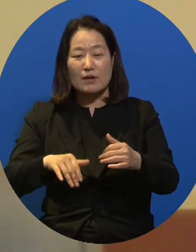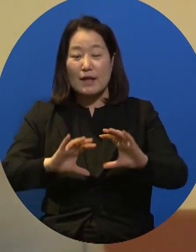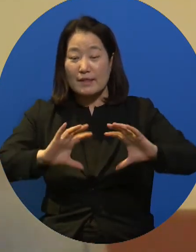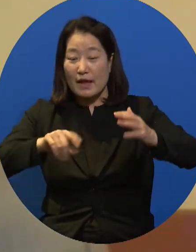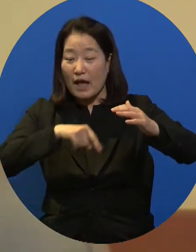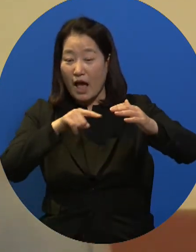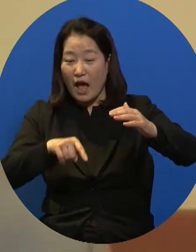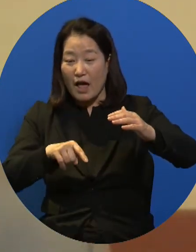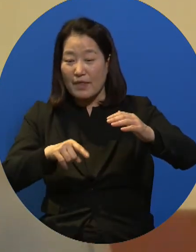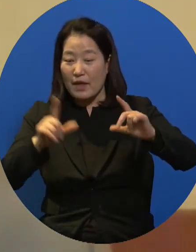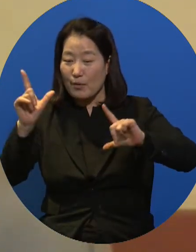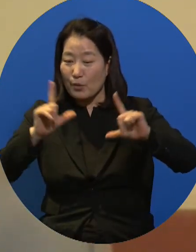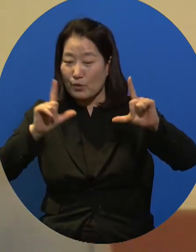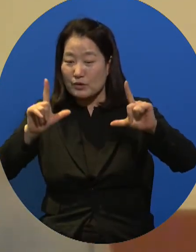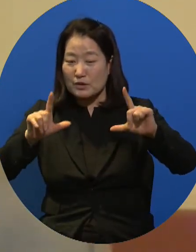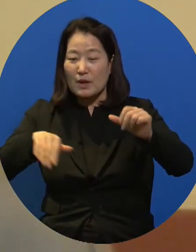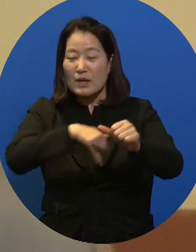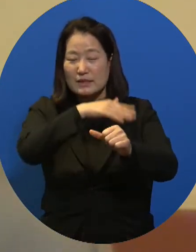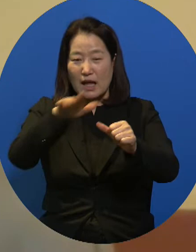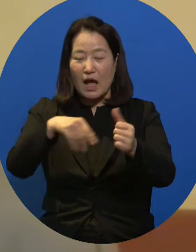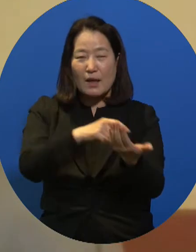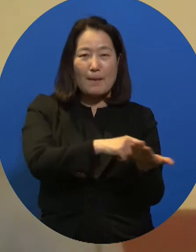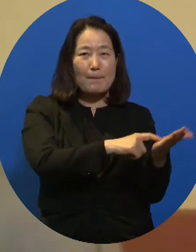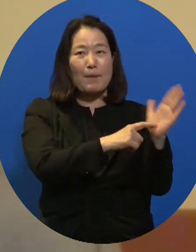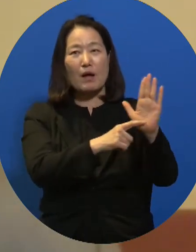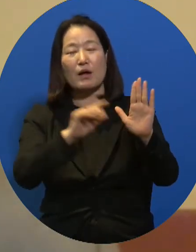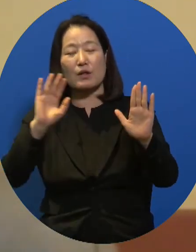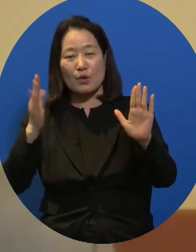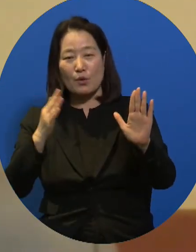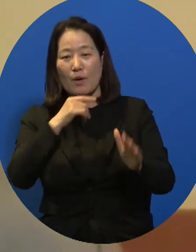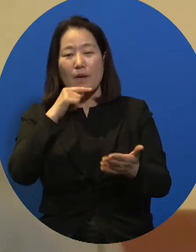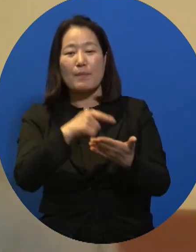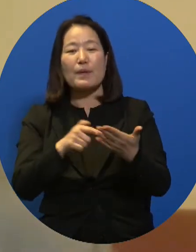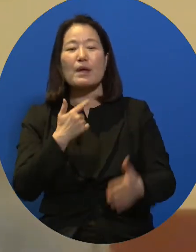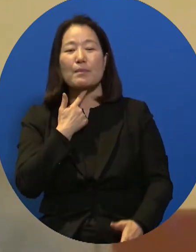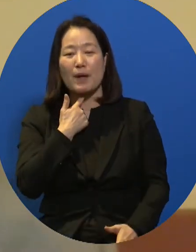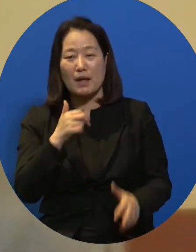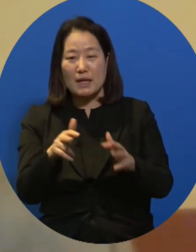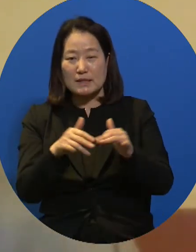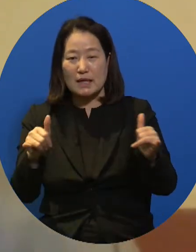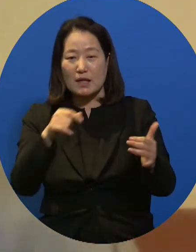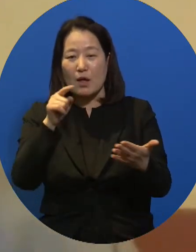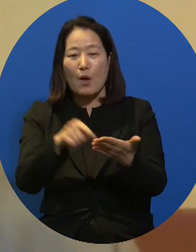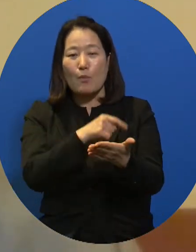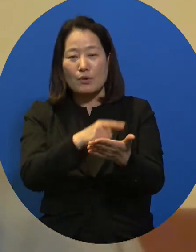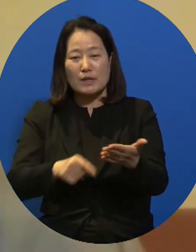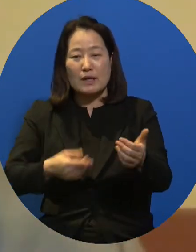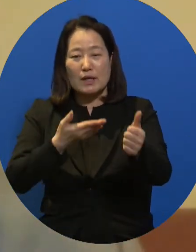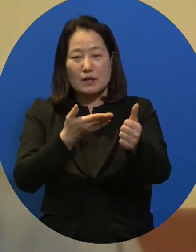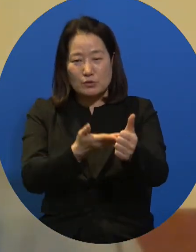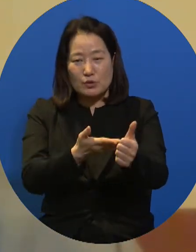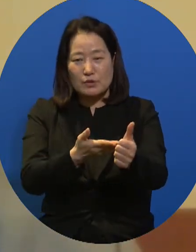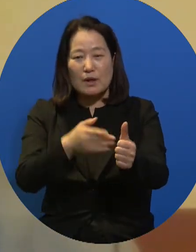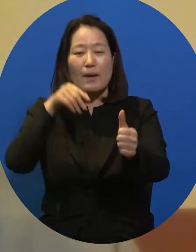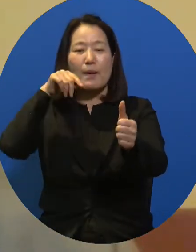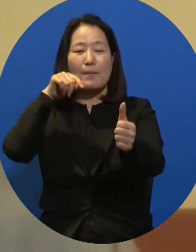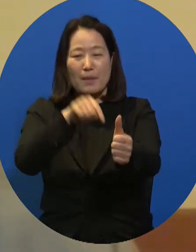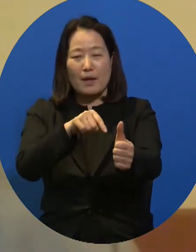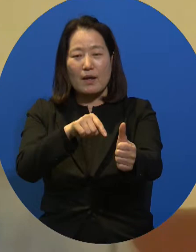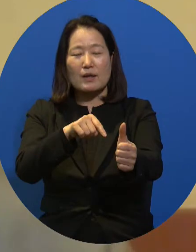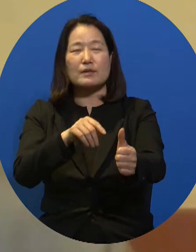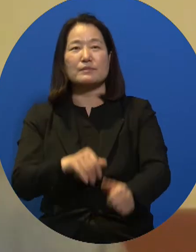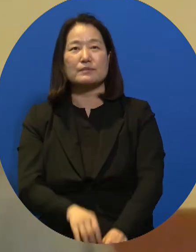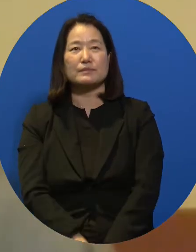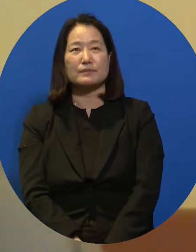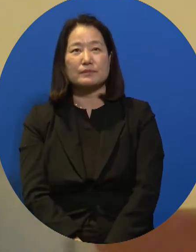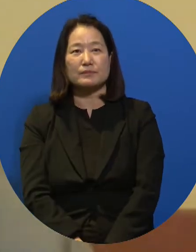그리고 여러 피해를 입은 장애인들에게 보상을 할 것을 권고했습니다.